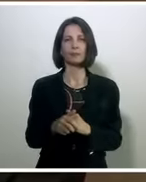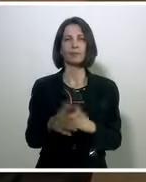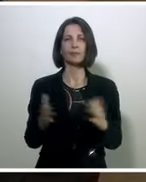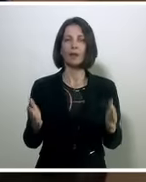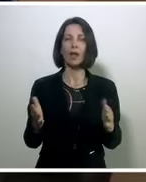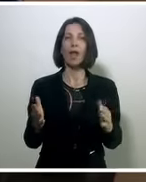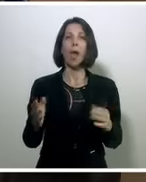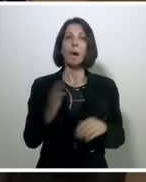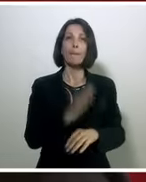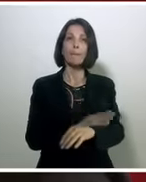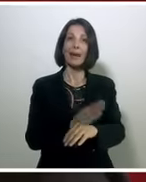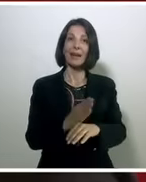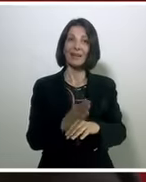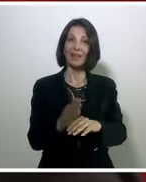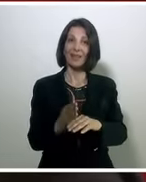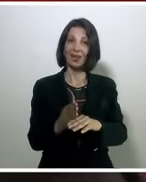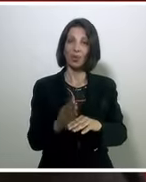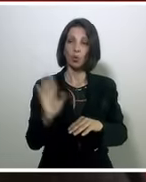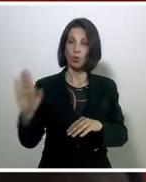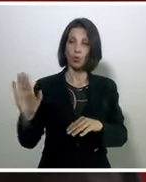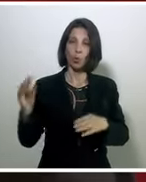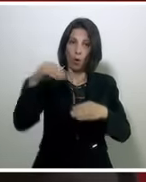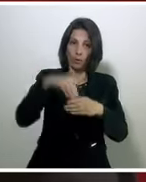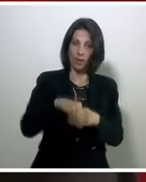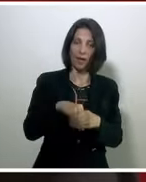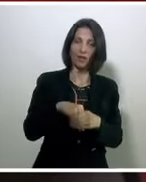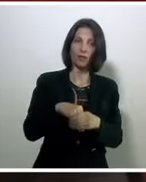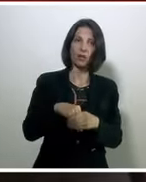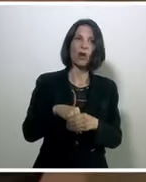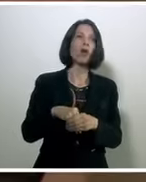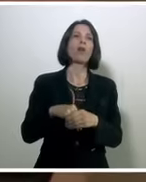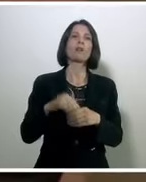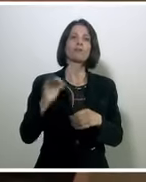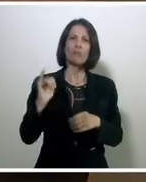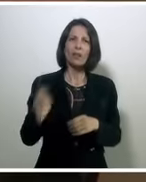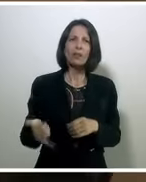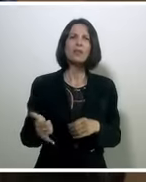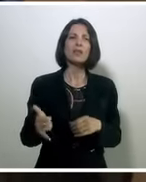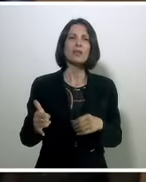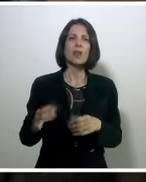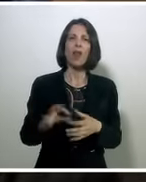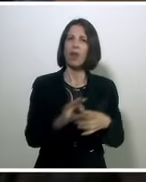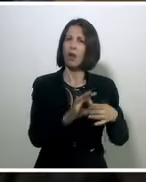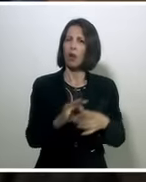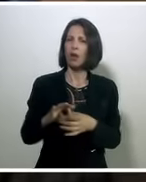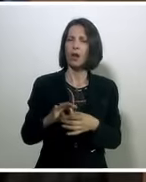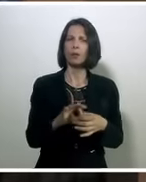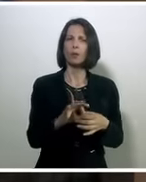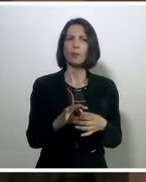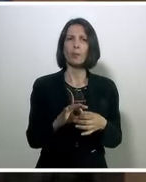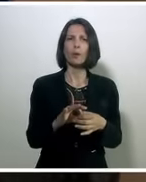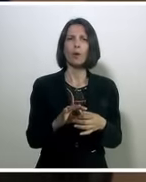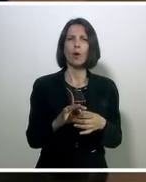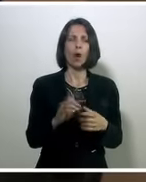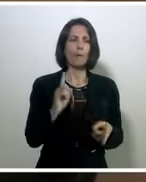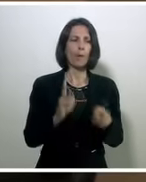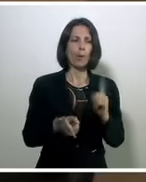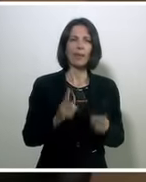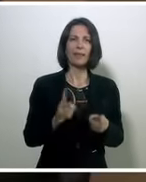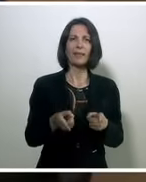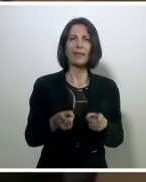consideravano legato Sì ad una visione nobile della politica come servizio e abnegazione ma al